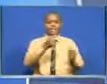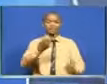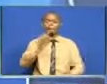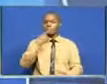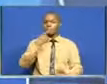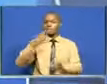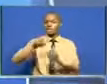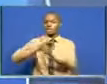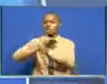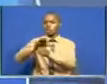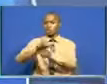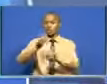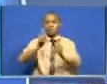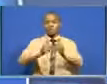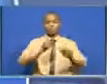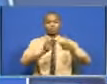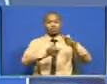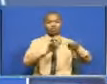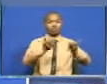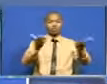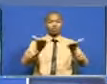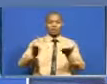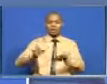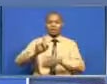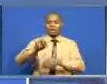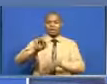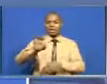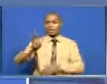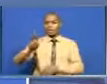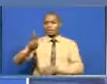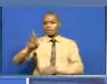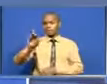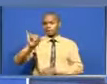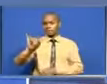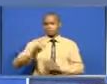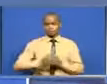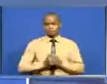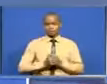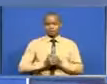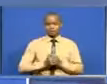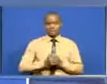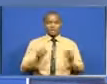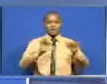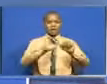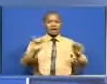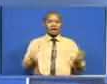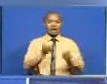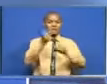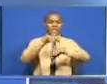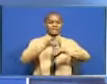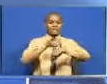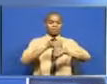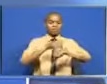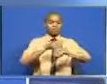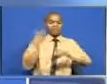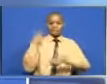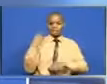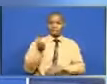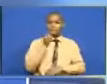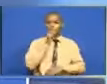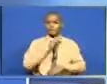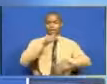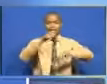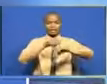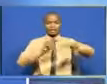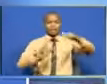katika taasisi ya utafiti wa matibabu hapa nchini, yani KEMRI. Haya yalifichuliwa wakati wa vipasho vya hivi punde vya Wizara ya